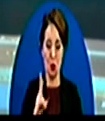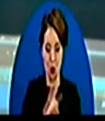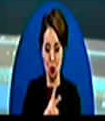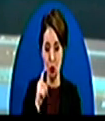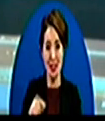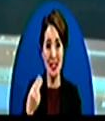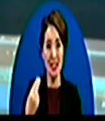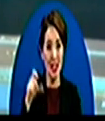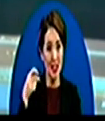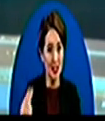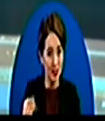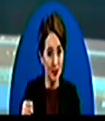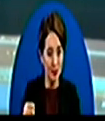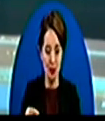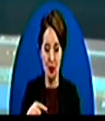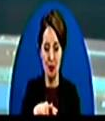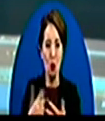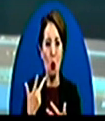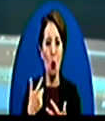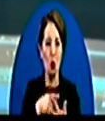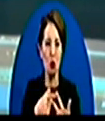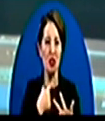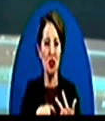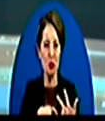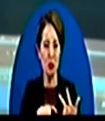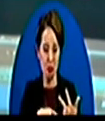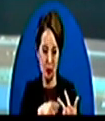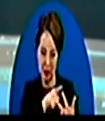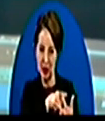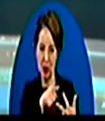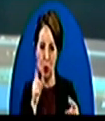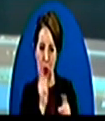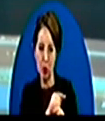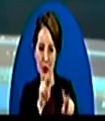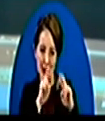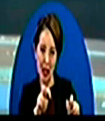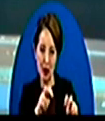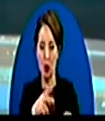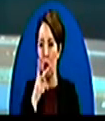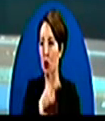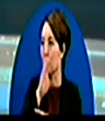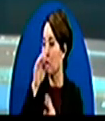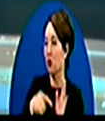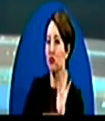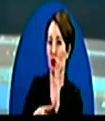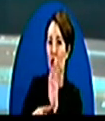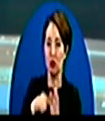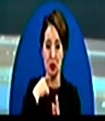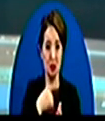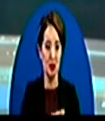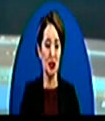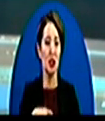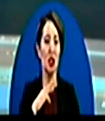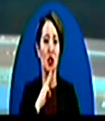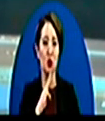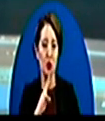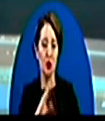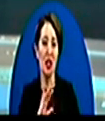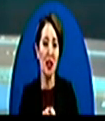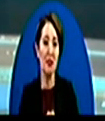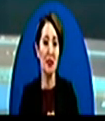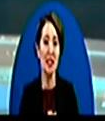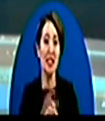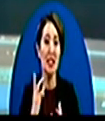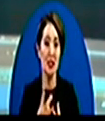гурван гишүүний хууль бус үйлдэлийг шалгуулах хүсэлтийг хуулийн байгууллагад гаргана гэж улсын хуралдах шударга иргэдийн нэгдсэн эвсэл намын зөвлөл мэдэгдээд байна.